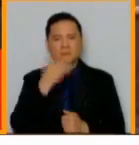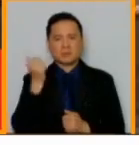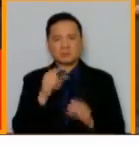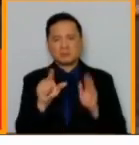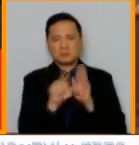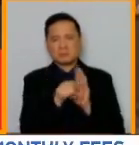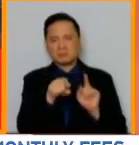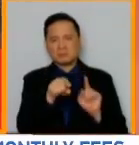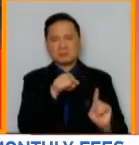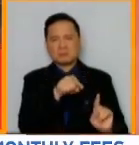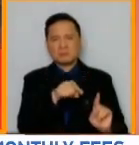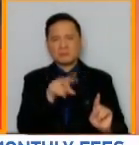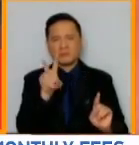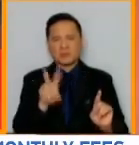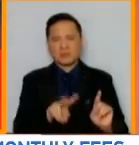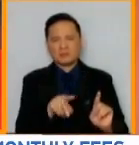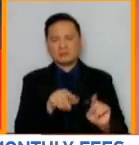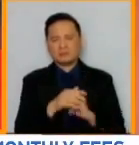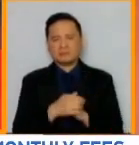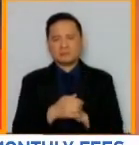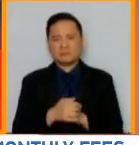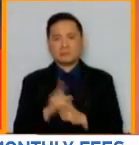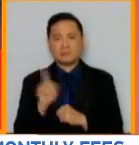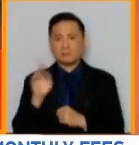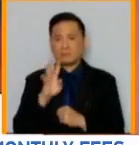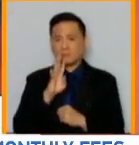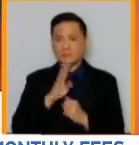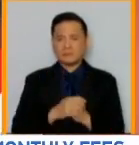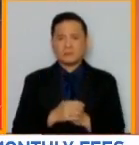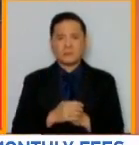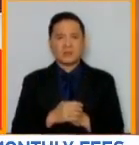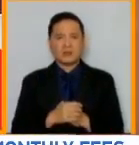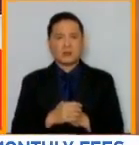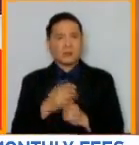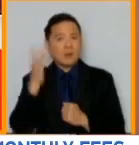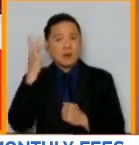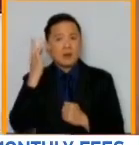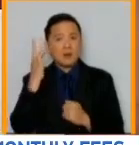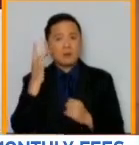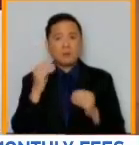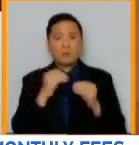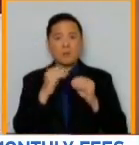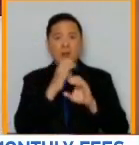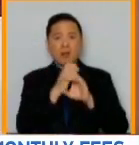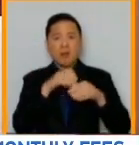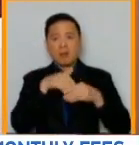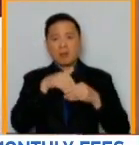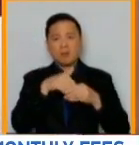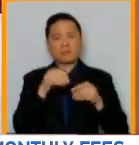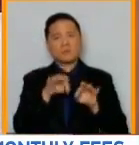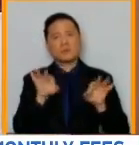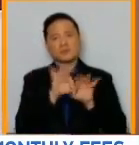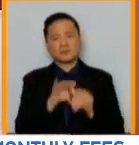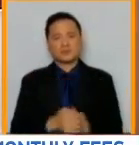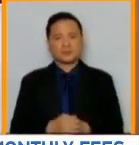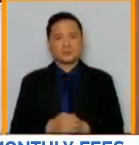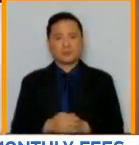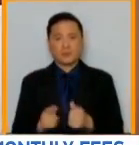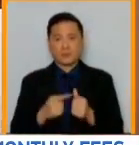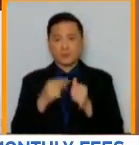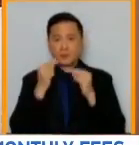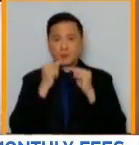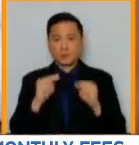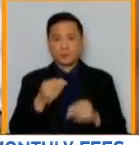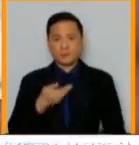Medyo maluwag naman po. Pabor naman po kasi ganun naman talaga, marami tayong sasakyan. Yan ang unang balita. Corinne Katibayan, Buong